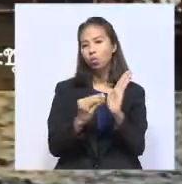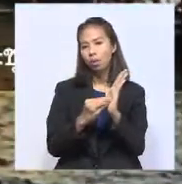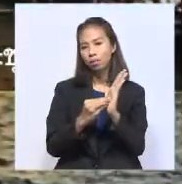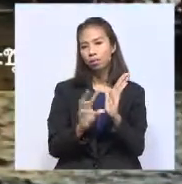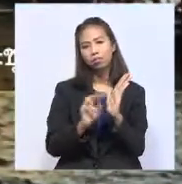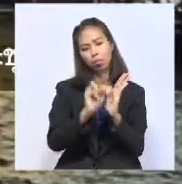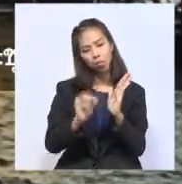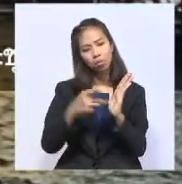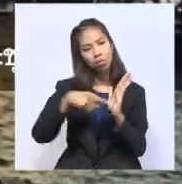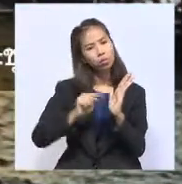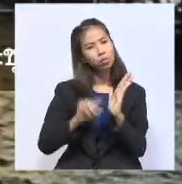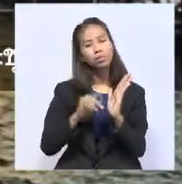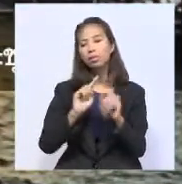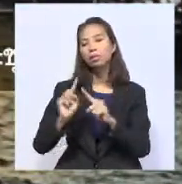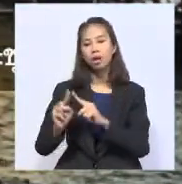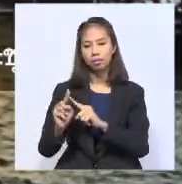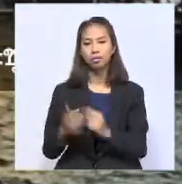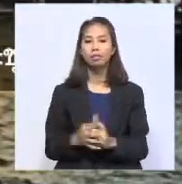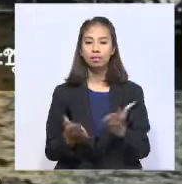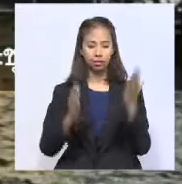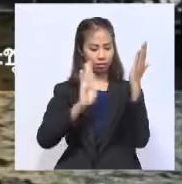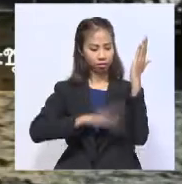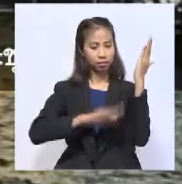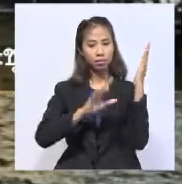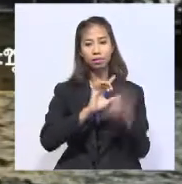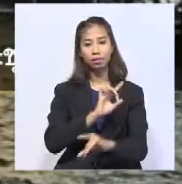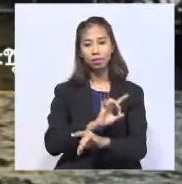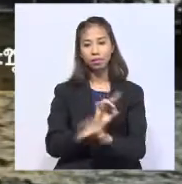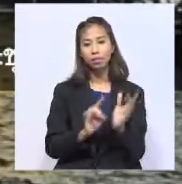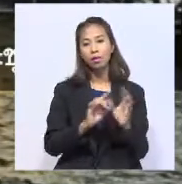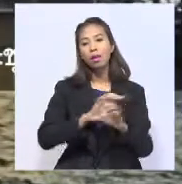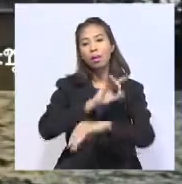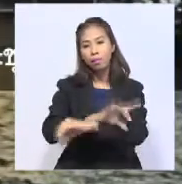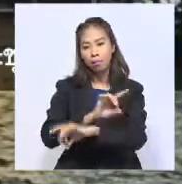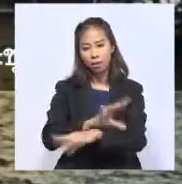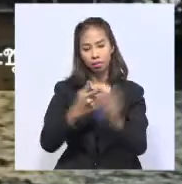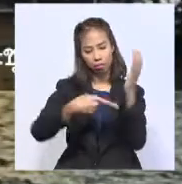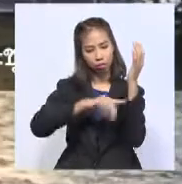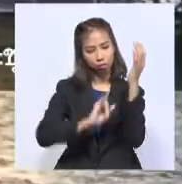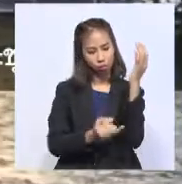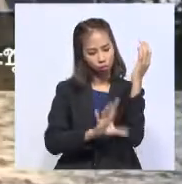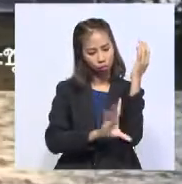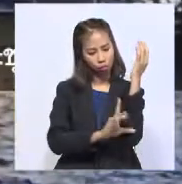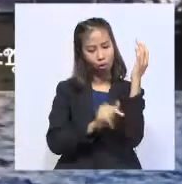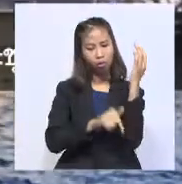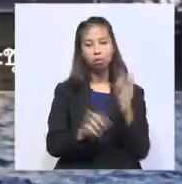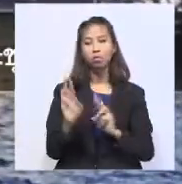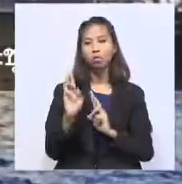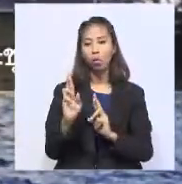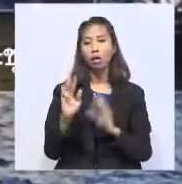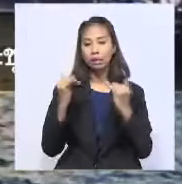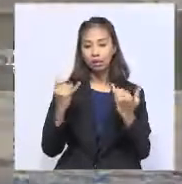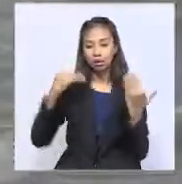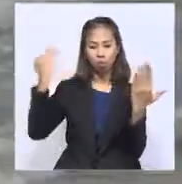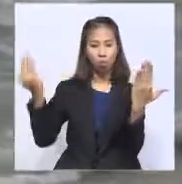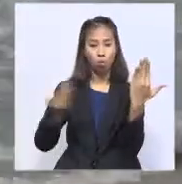ทพมหานครและปริมณฑลส่วนภาคใต้นะครับที่จังหวัดเพชรบุรีประจวบคีรีขันธ์และจังหวัดชุมพรครับขณะที่ลมตะวันออกที่